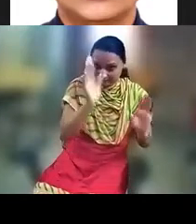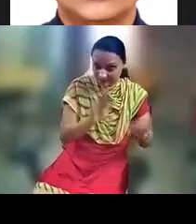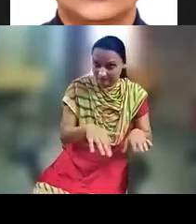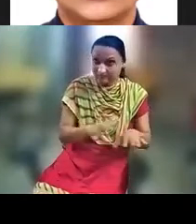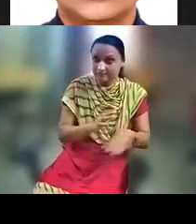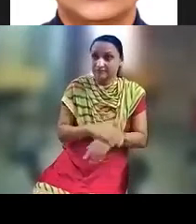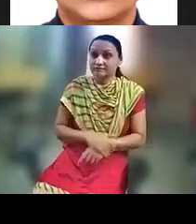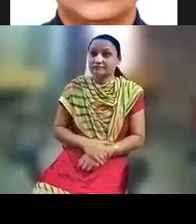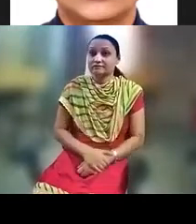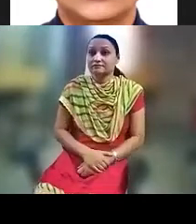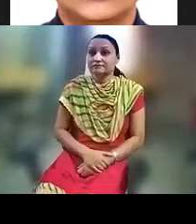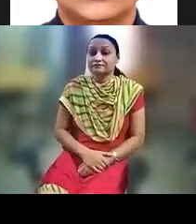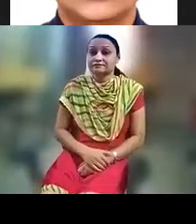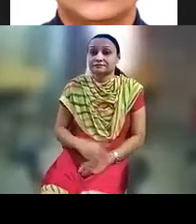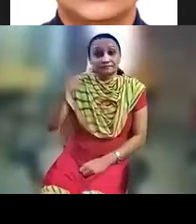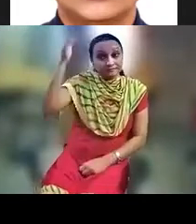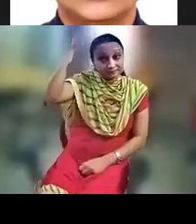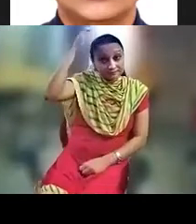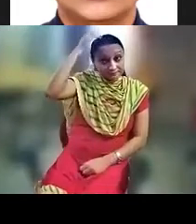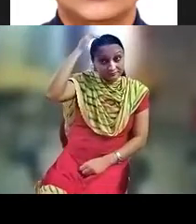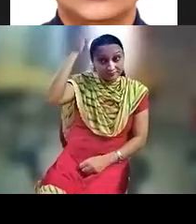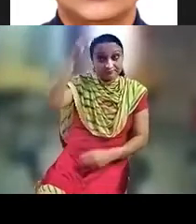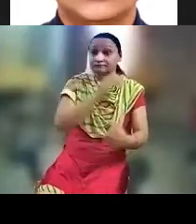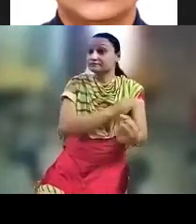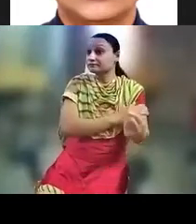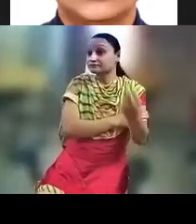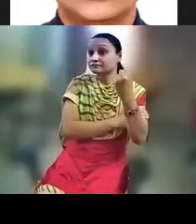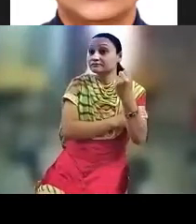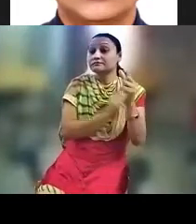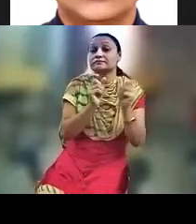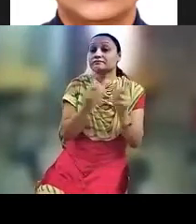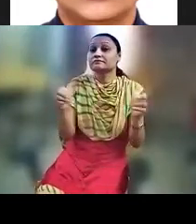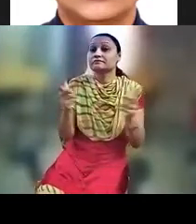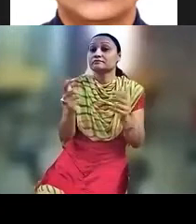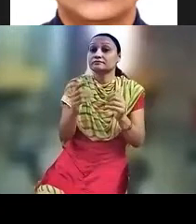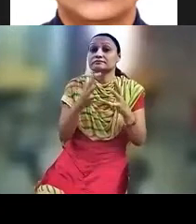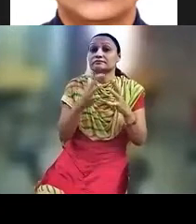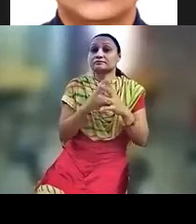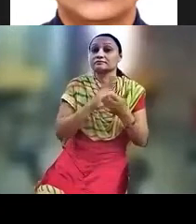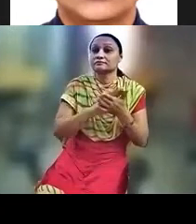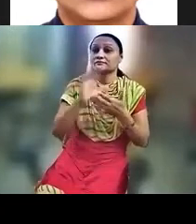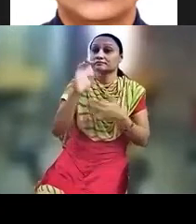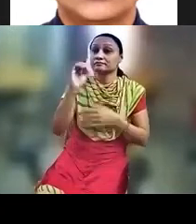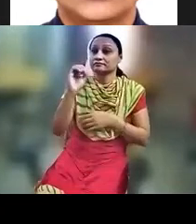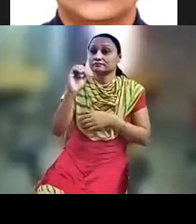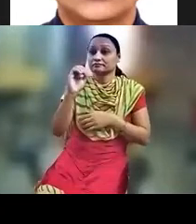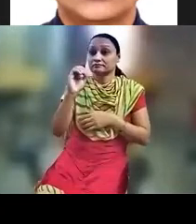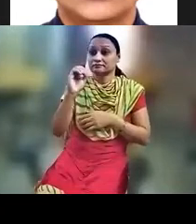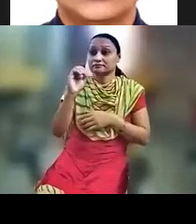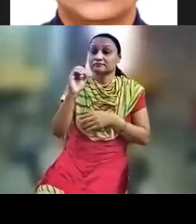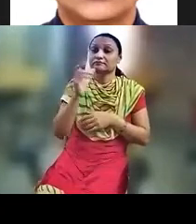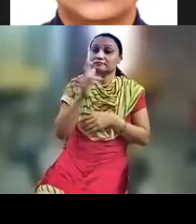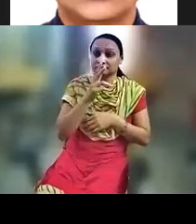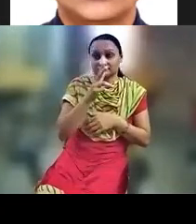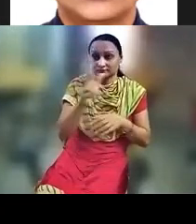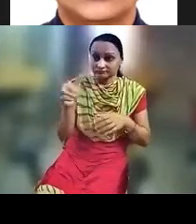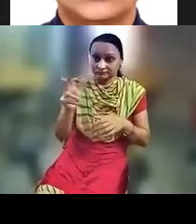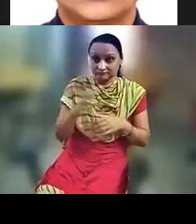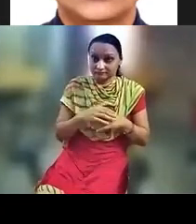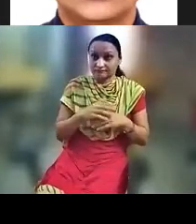तो अगर हम मेंटल हेल्थ की डेफिनेशन देखें तो वर्ल्ड हेल्थ ऑर्गेनाइजेशन मेंटल हेल्थ को डिफाइन करता है स्टेट ऑफ